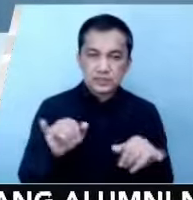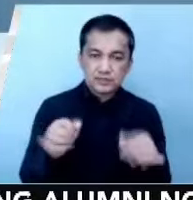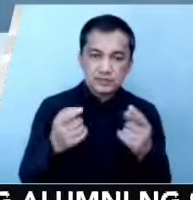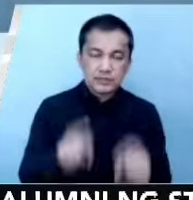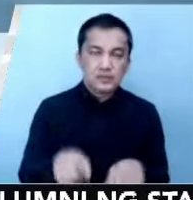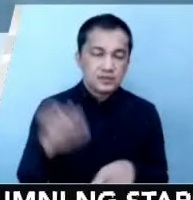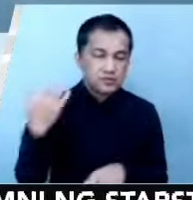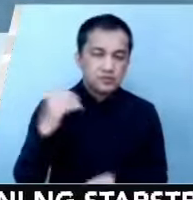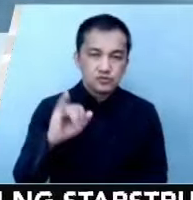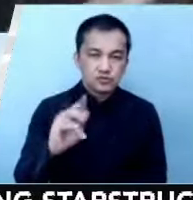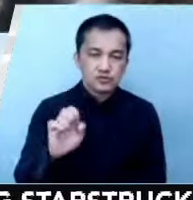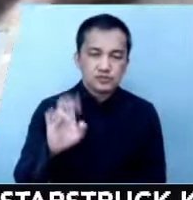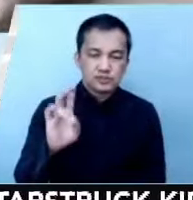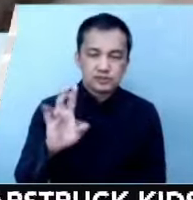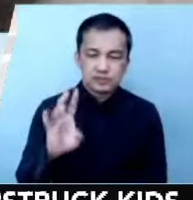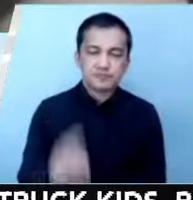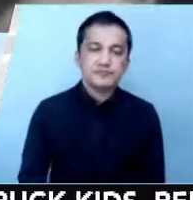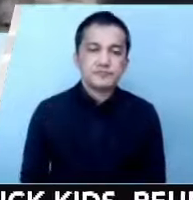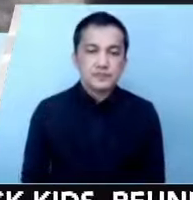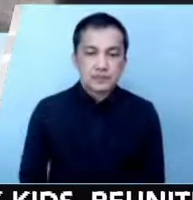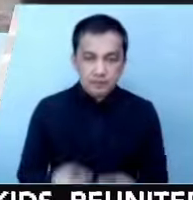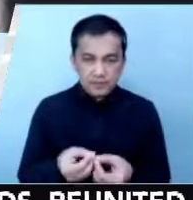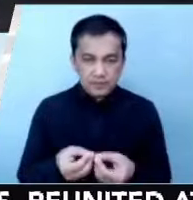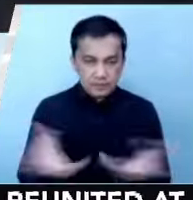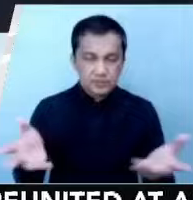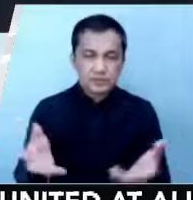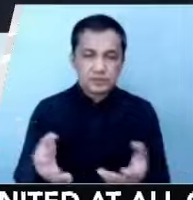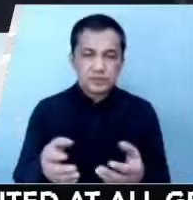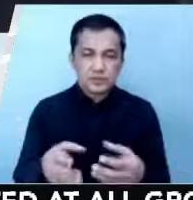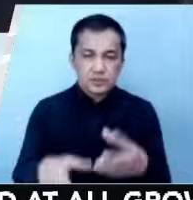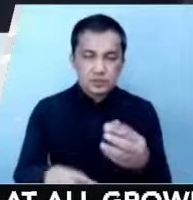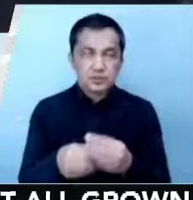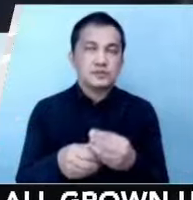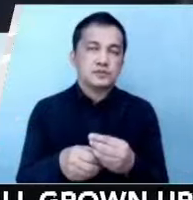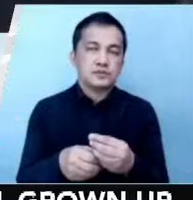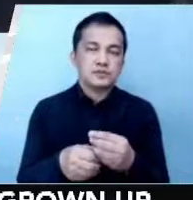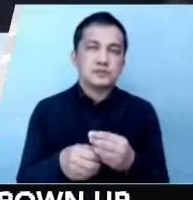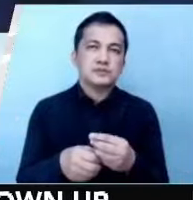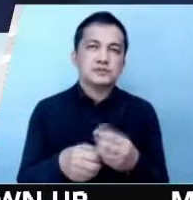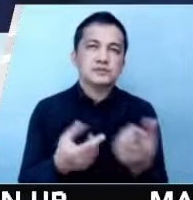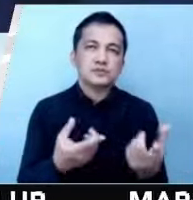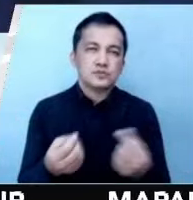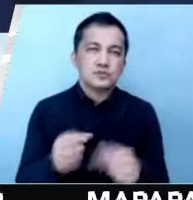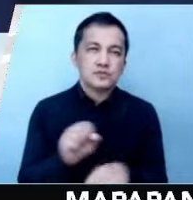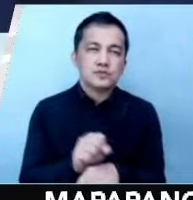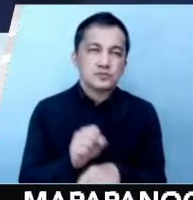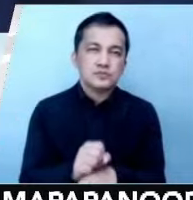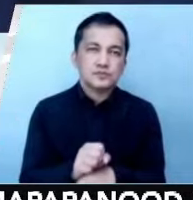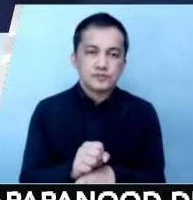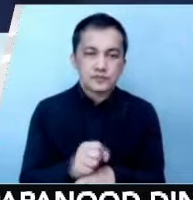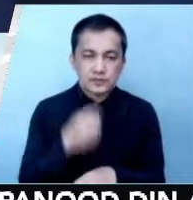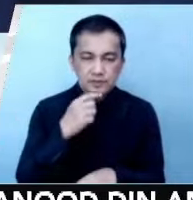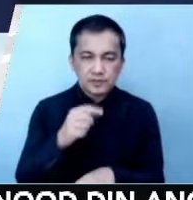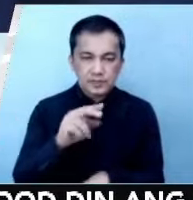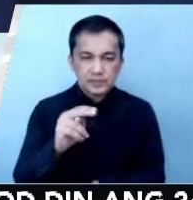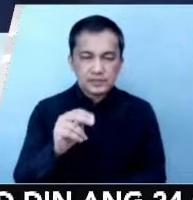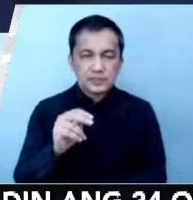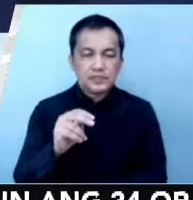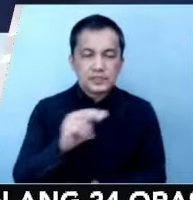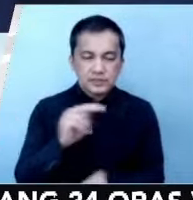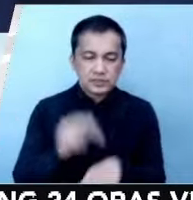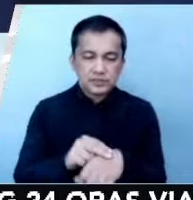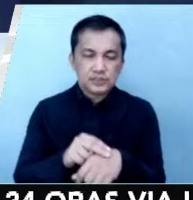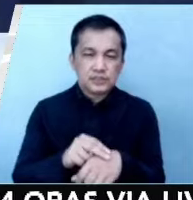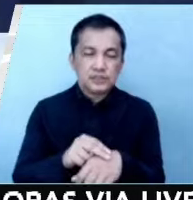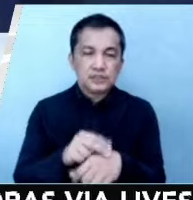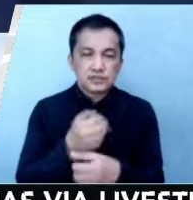17. Maglalatag din daw sila ng contingency measures. Sabi ni National Security Advisor Secretary Eduardo Año,